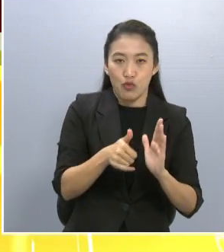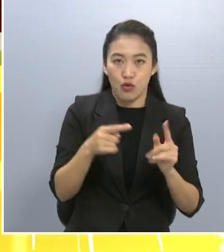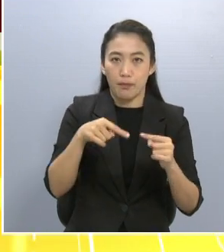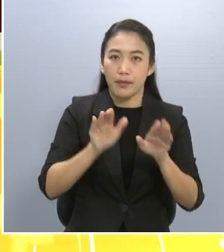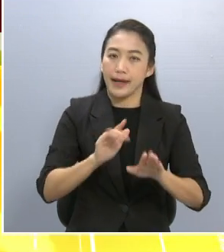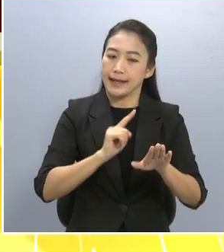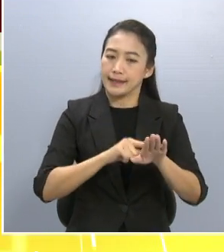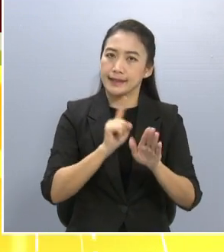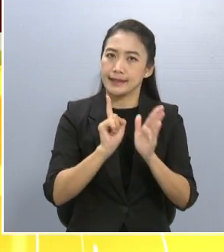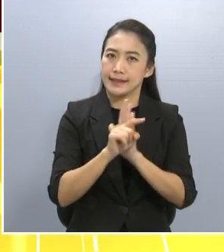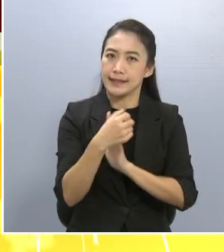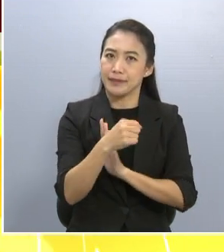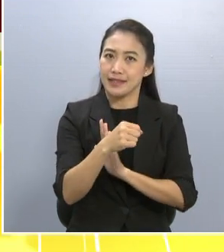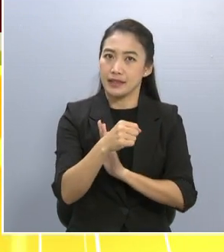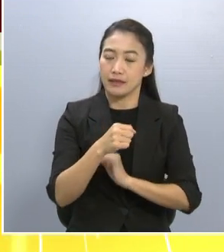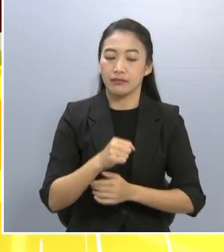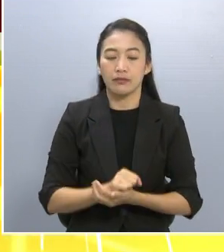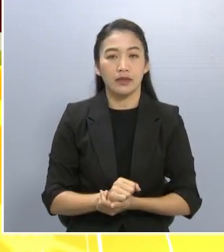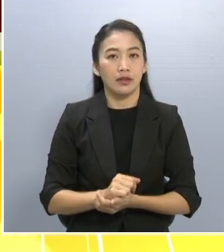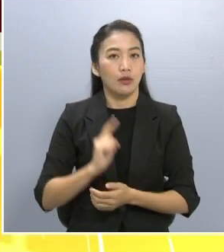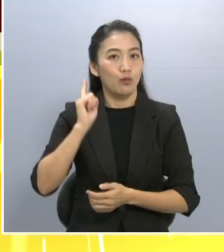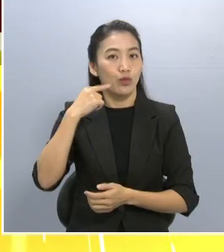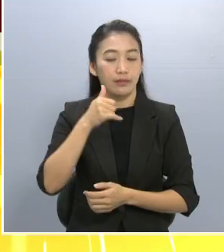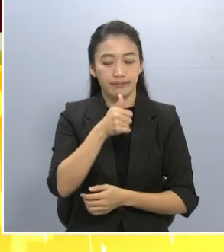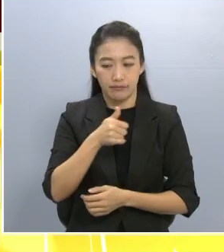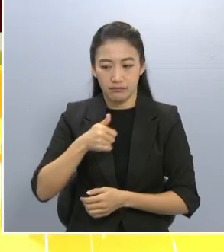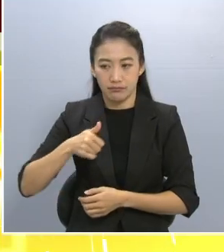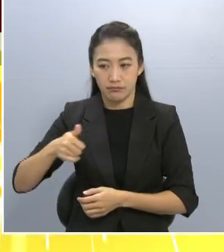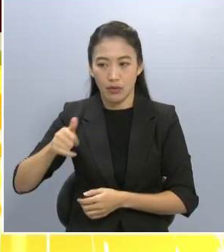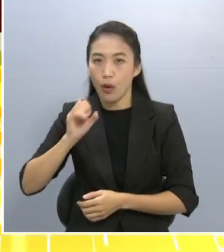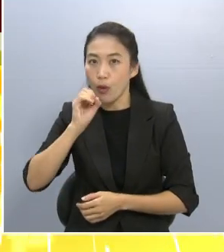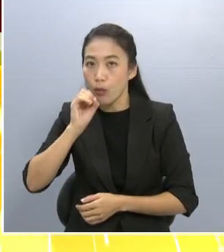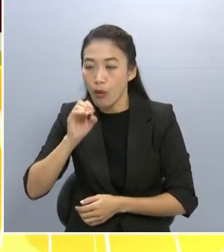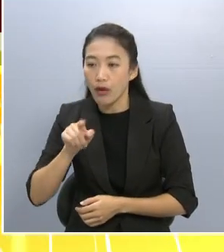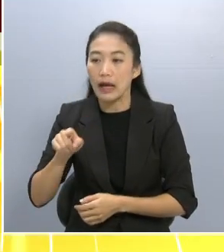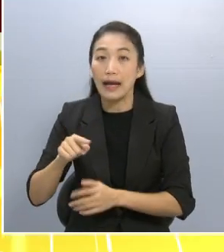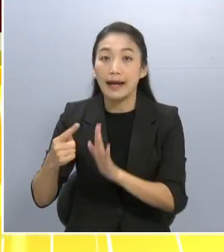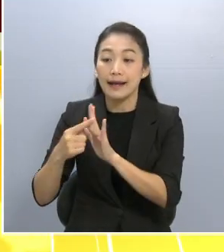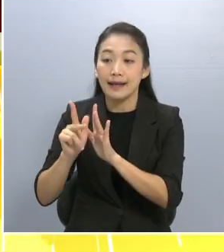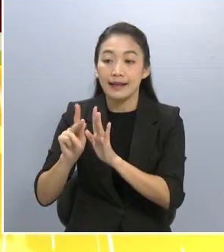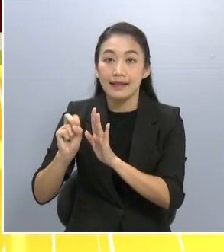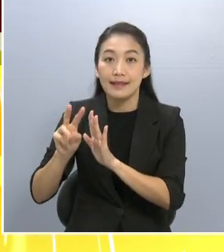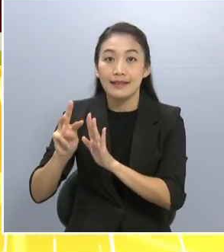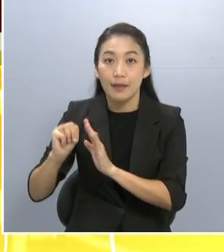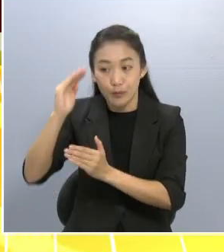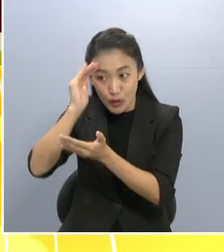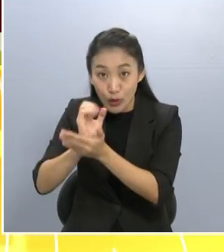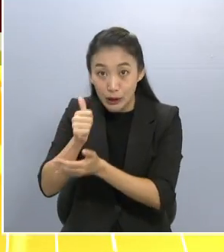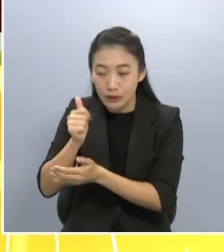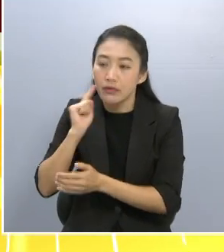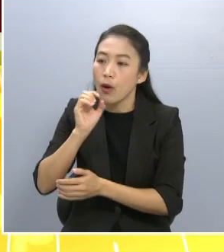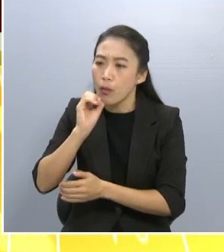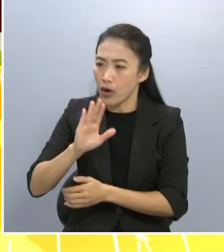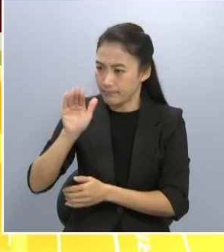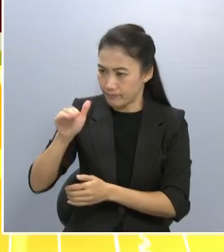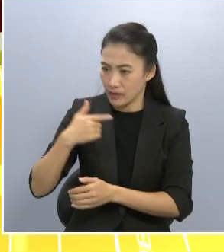เอกเกษมว่ามอบเงินแล้วจากนั้นพันทวดเกษมนำกำลังเข้าไปในห้องสืบสวนโรงพักเมืองกาฬสินธุ์พบตำรวจ